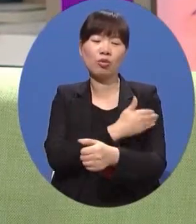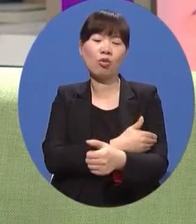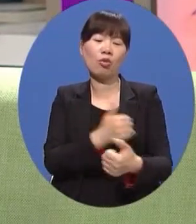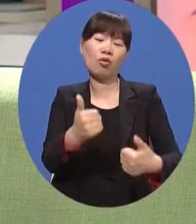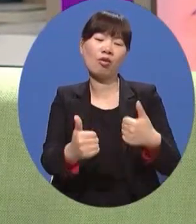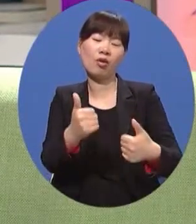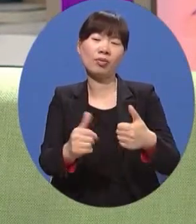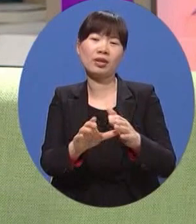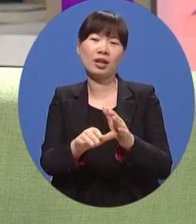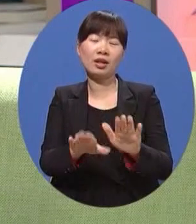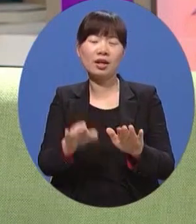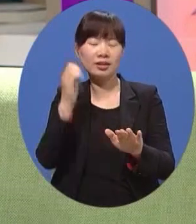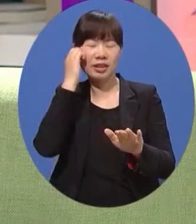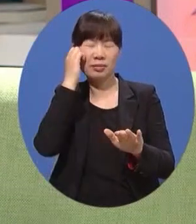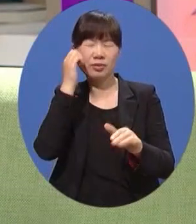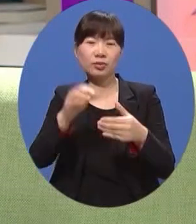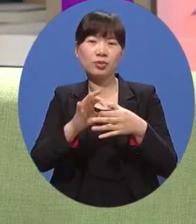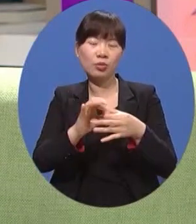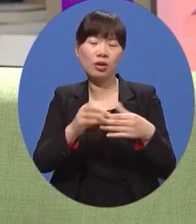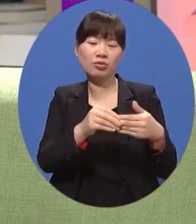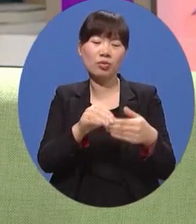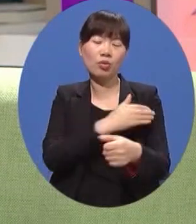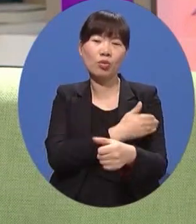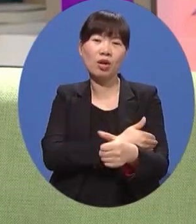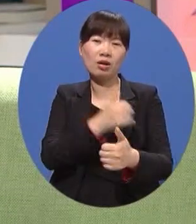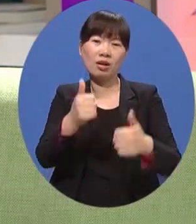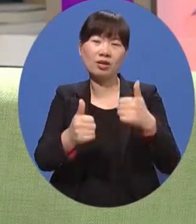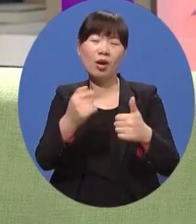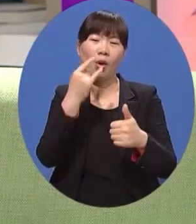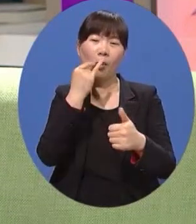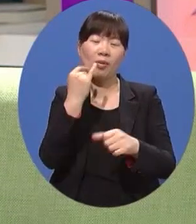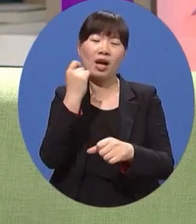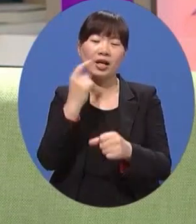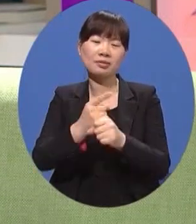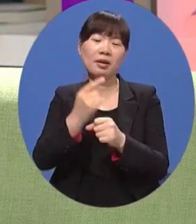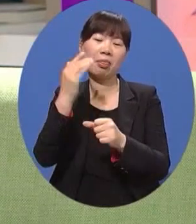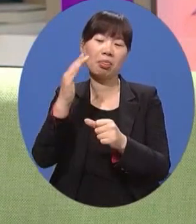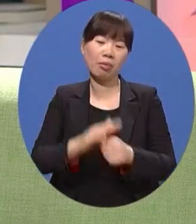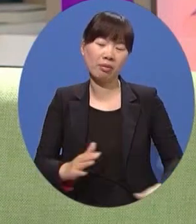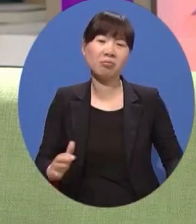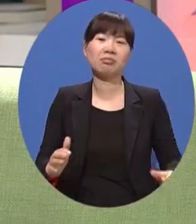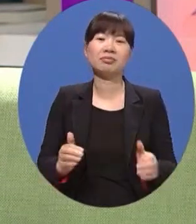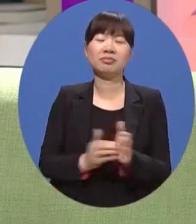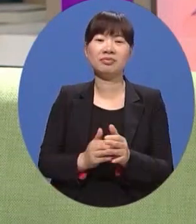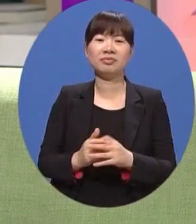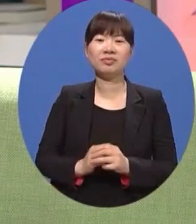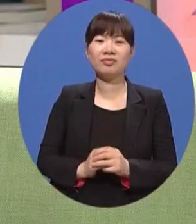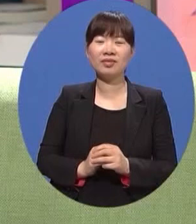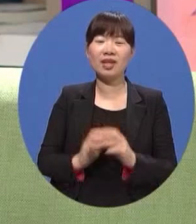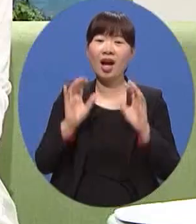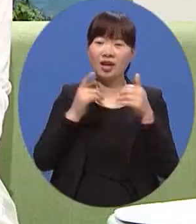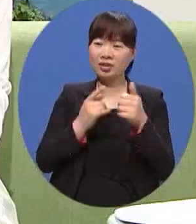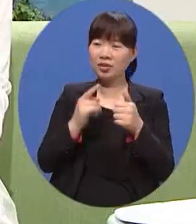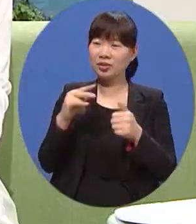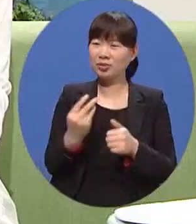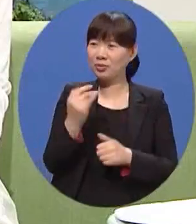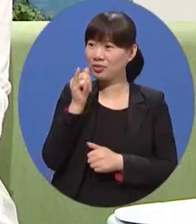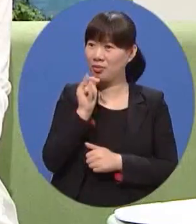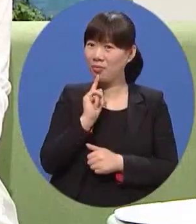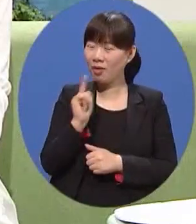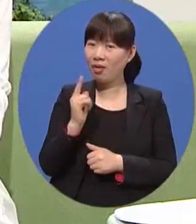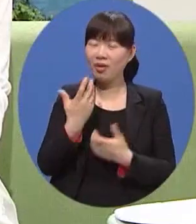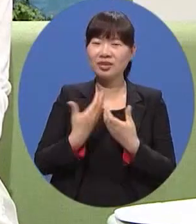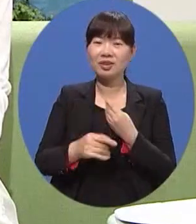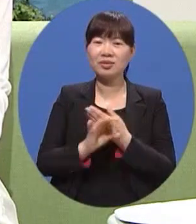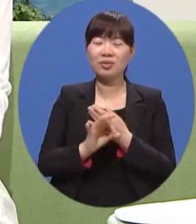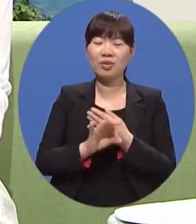경쟁에서 이 잠을 통한 주도권 경쟁에서 이미 어머니는 주도권을 상실했다고 보는 것이죠. 그러니까 아이들한테도 이제, 그런 게 있나요? 그럼 아이들이 이제 예를